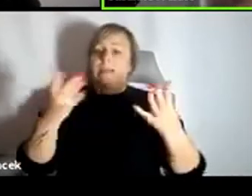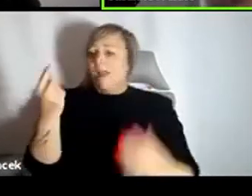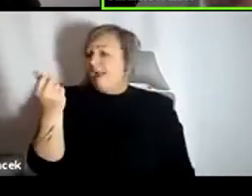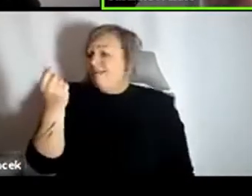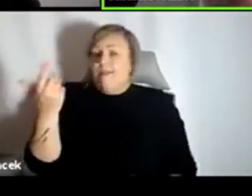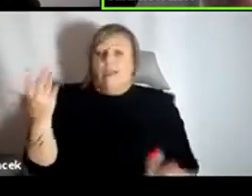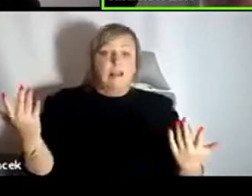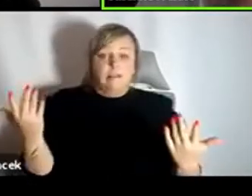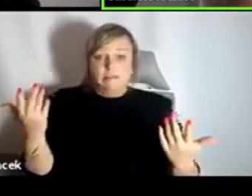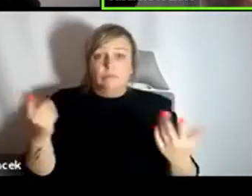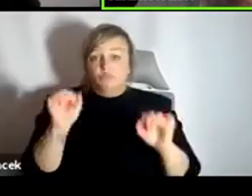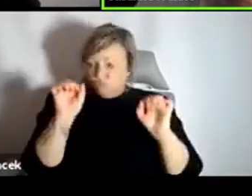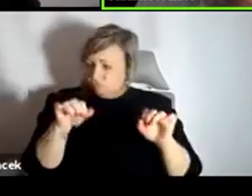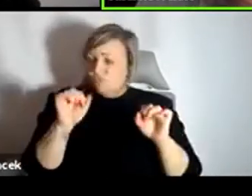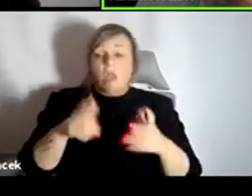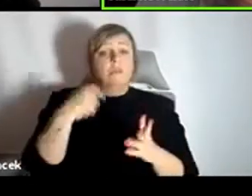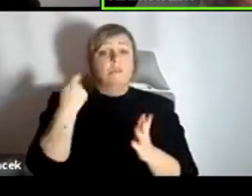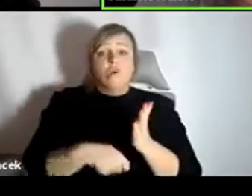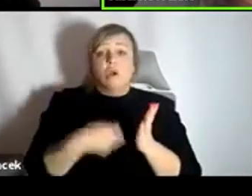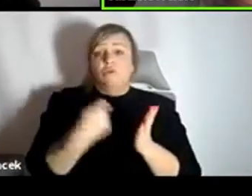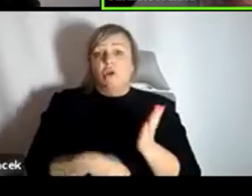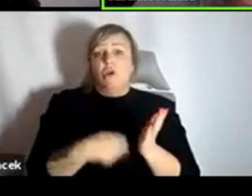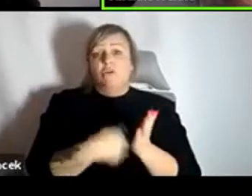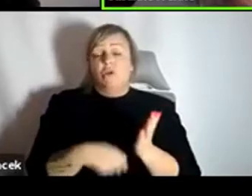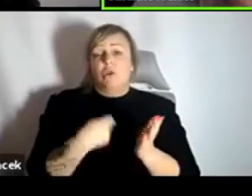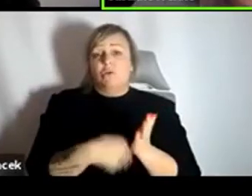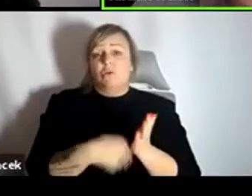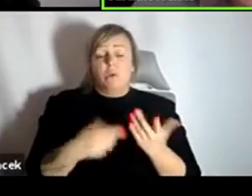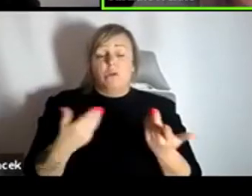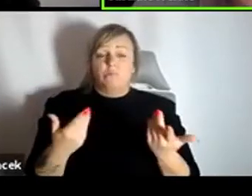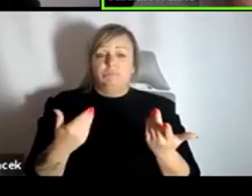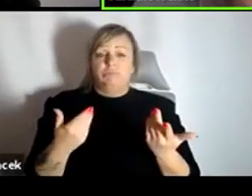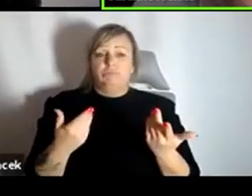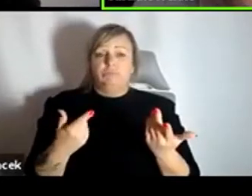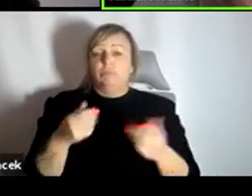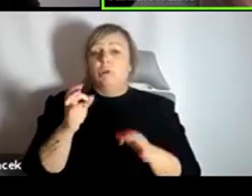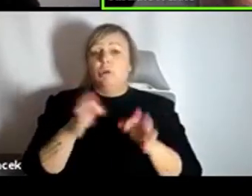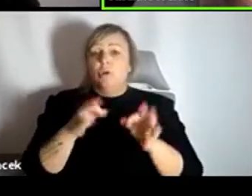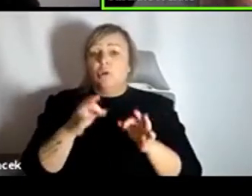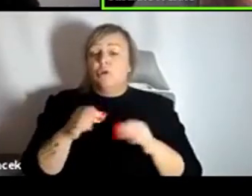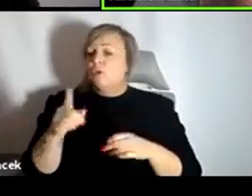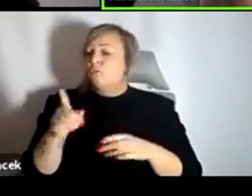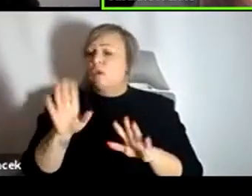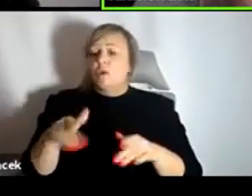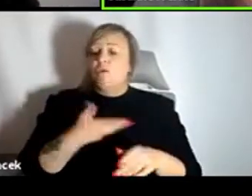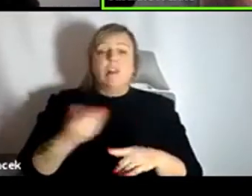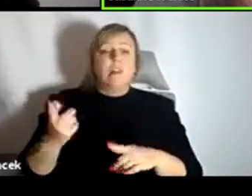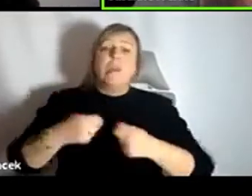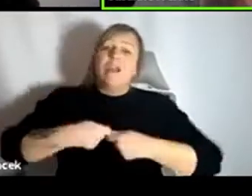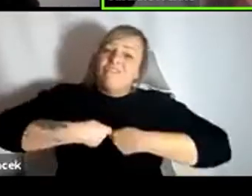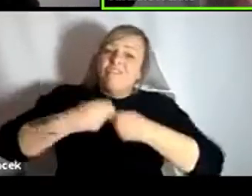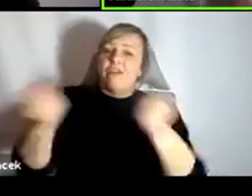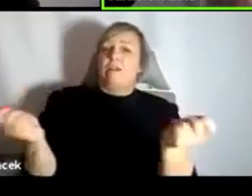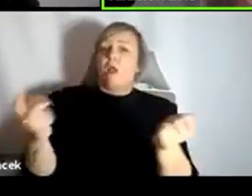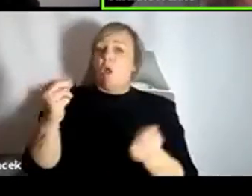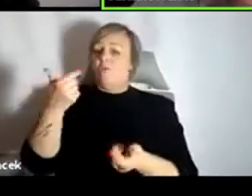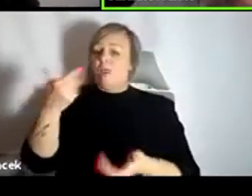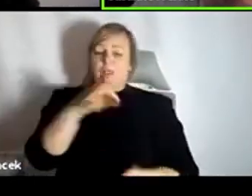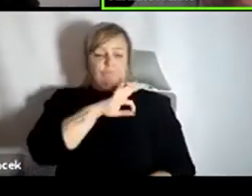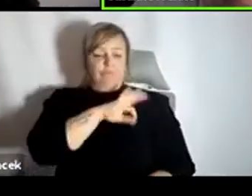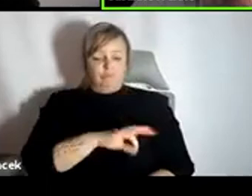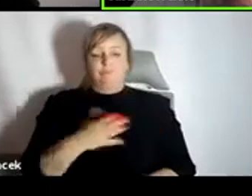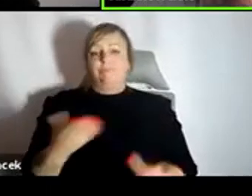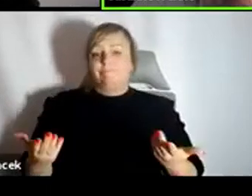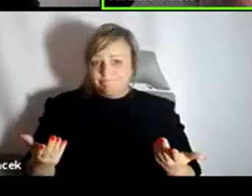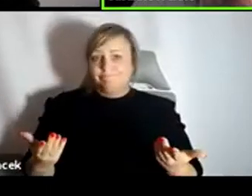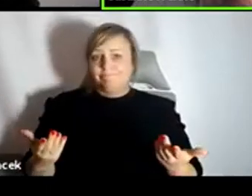auch immer noch teuer Menschen, die du bei dir nicht mehr spielen lassen möchtest, hin verkaufen, das ist ja auch schön.